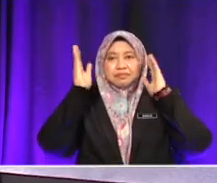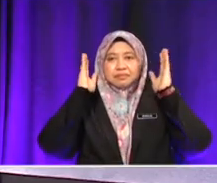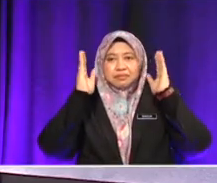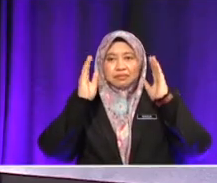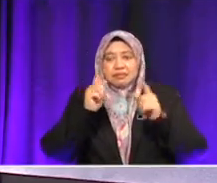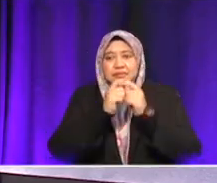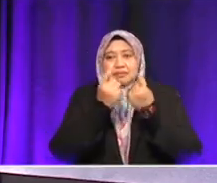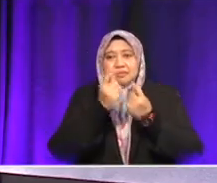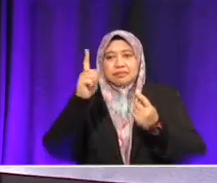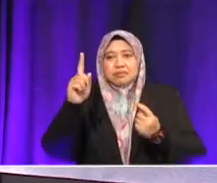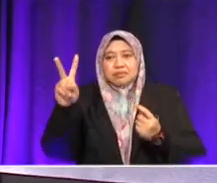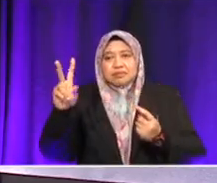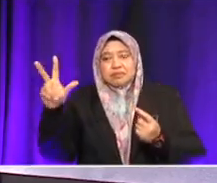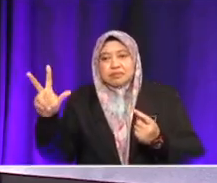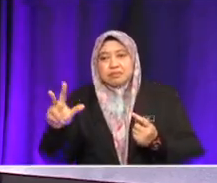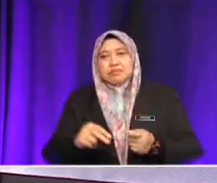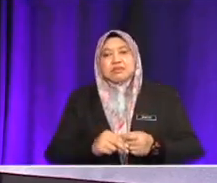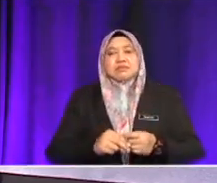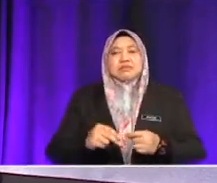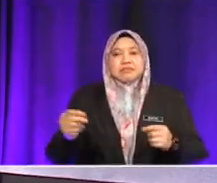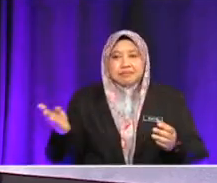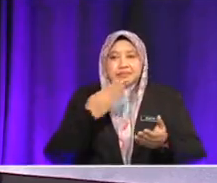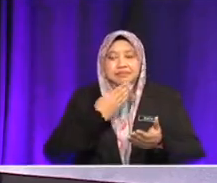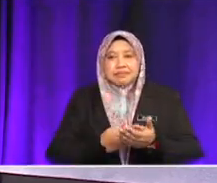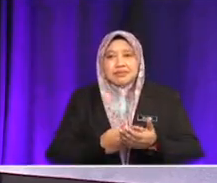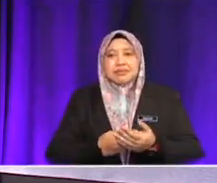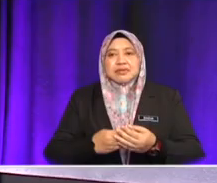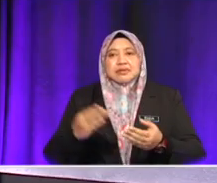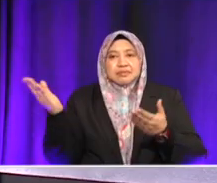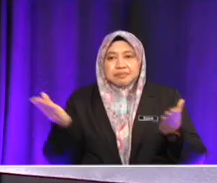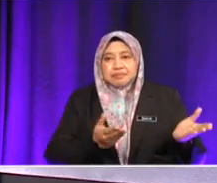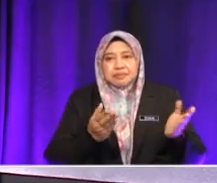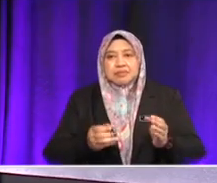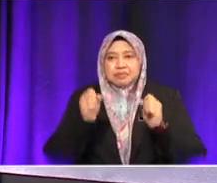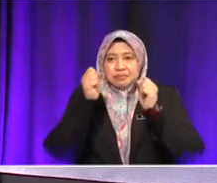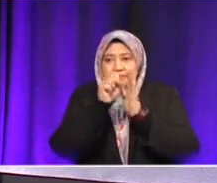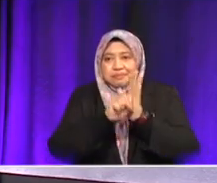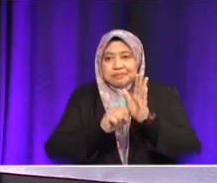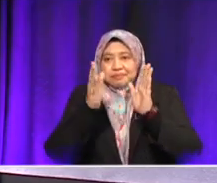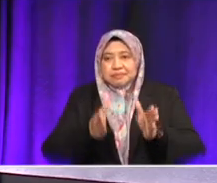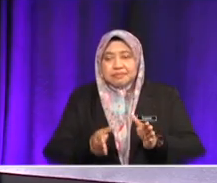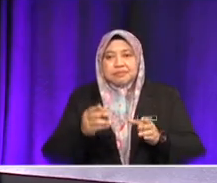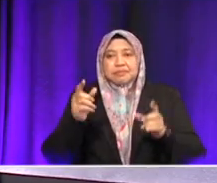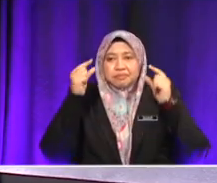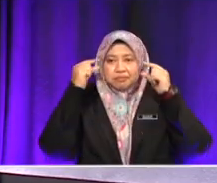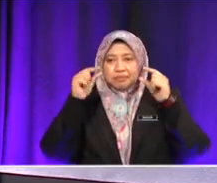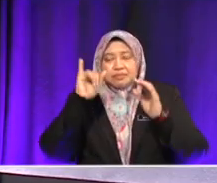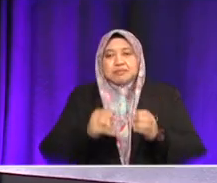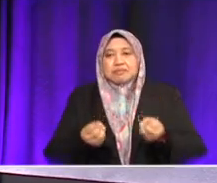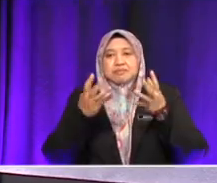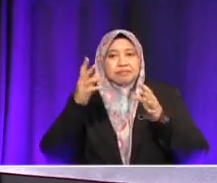anda semestinya bersama saya Irfan syahmi baik sebelum itu pastinya kita akan bawakan seorang guru yang banyak pengalamannya Siapakah beliau